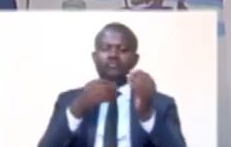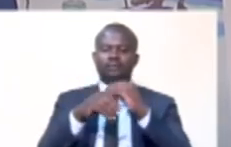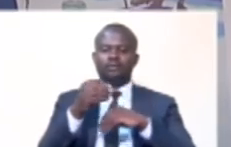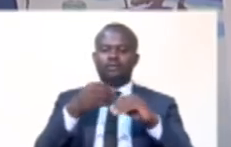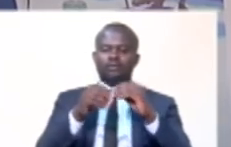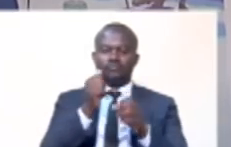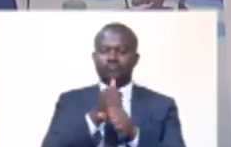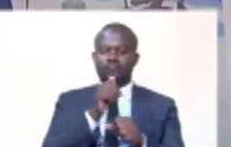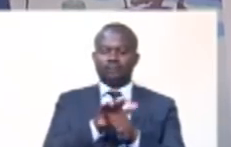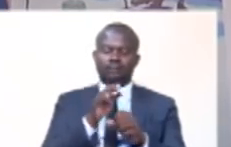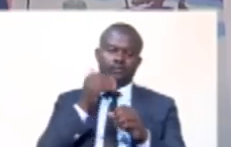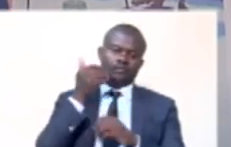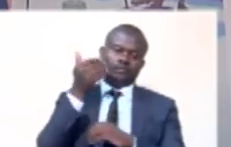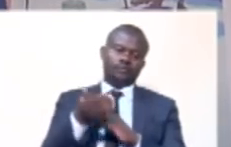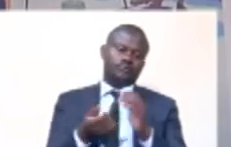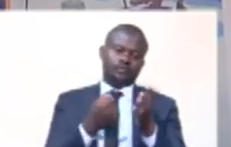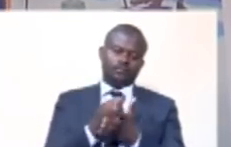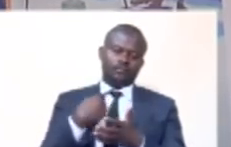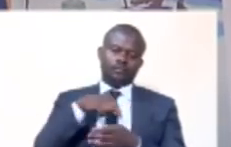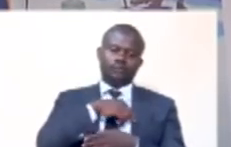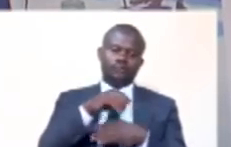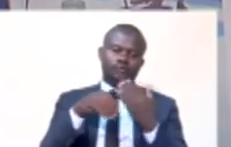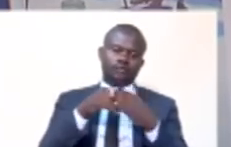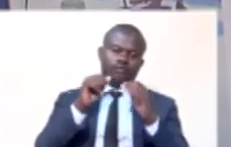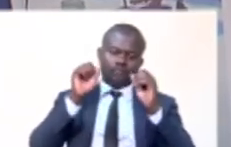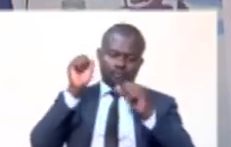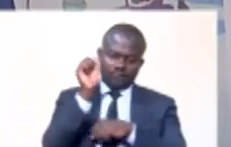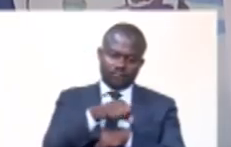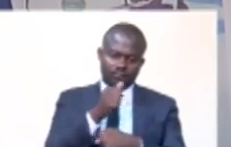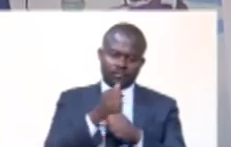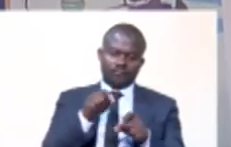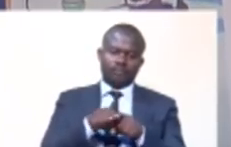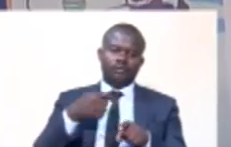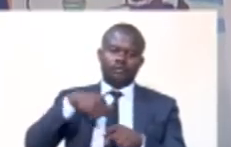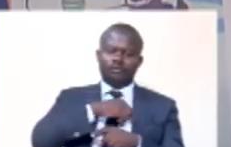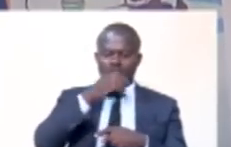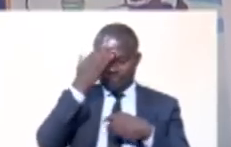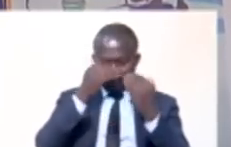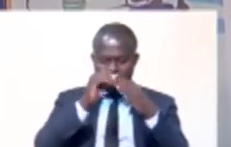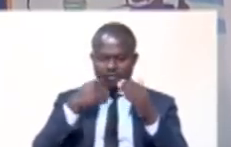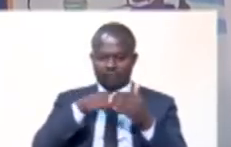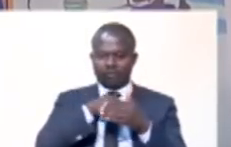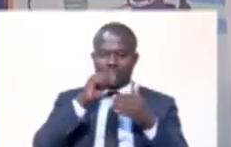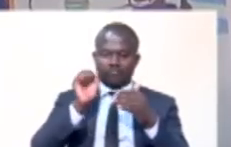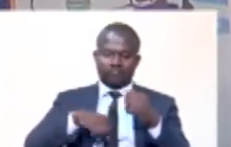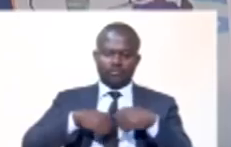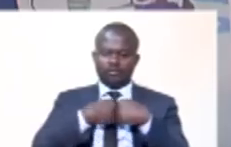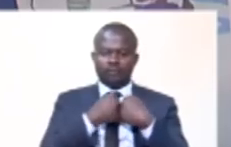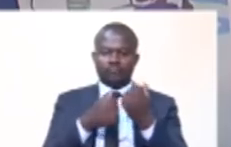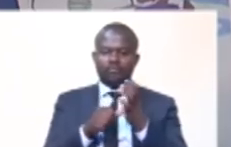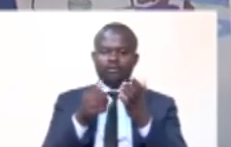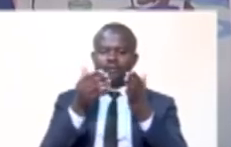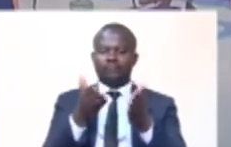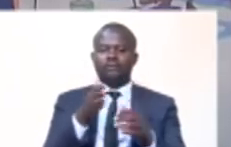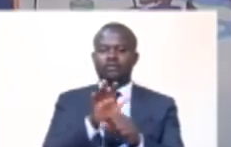cyane, bityo bituma turushaho gukora natwe kugira ngo tubashe guhangana n'ibibazo byari bihari, cyane